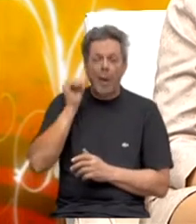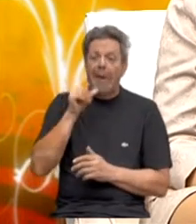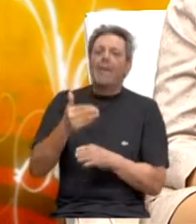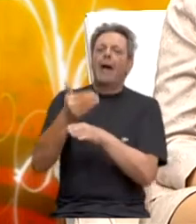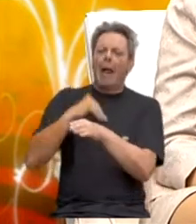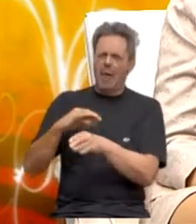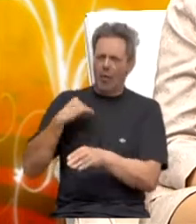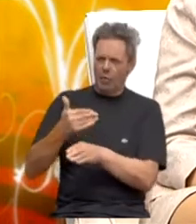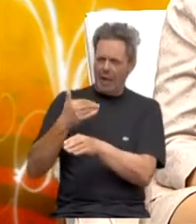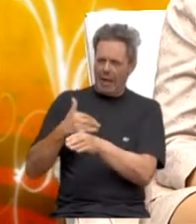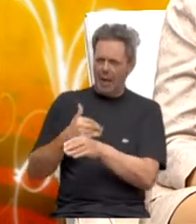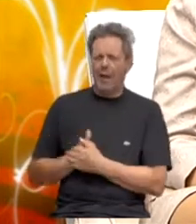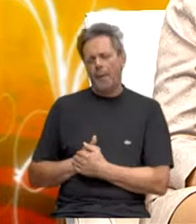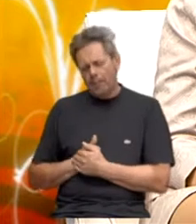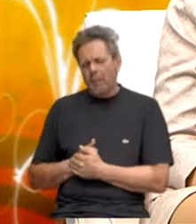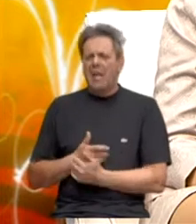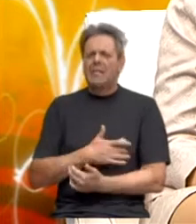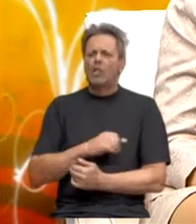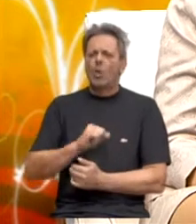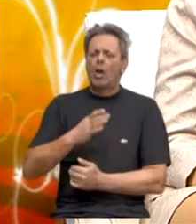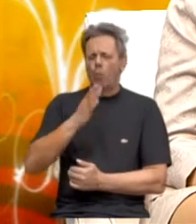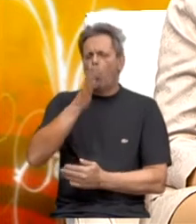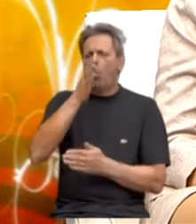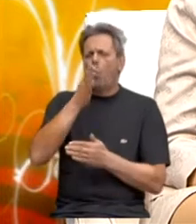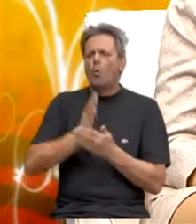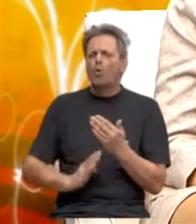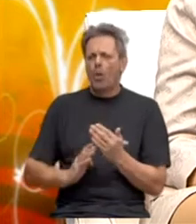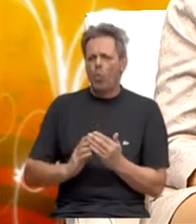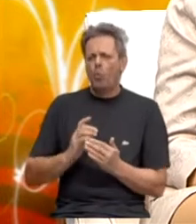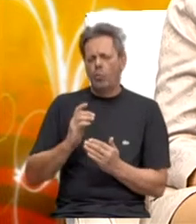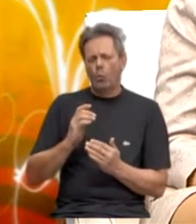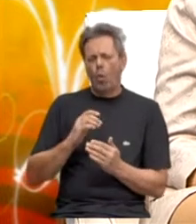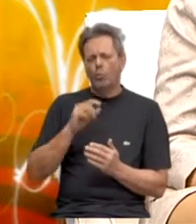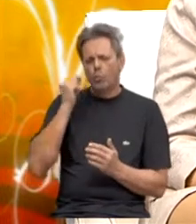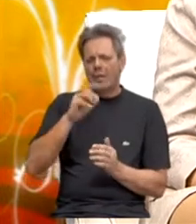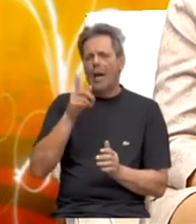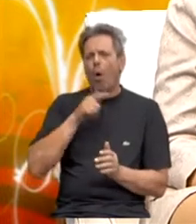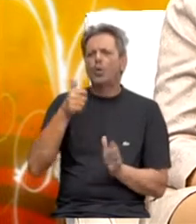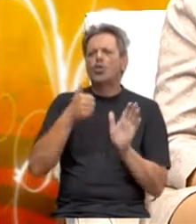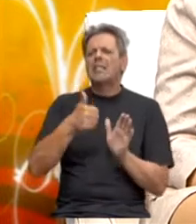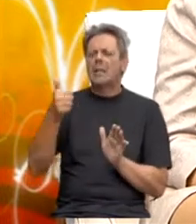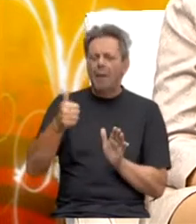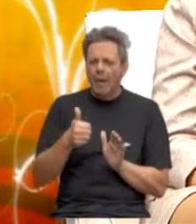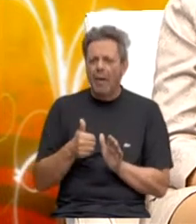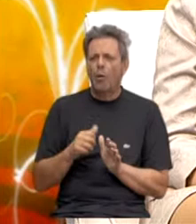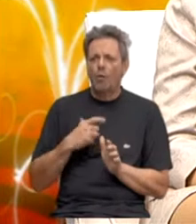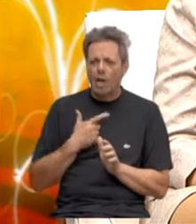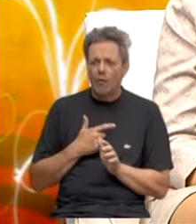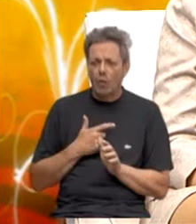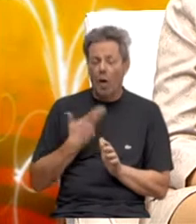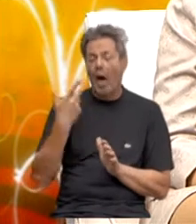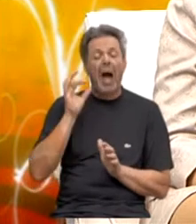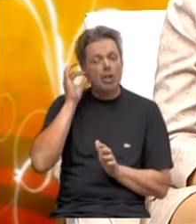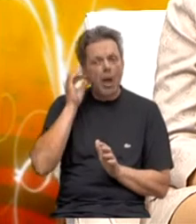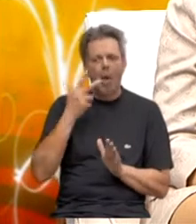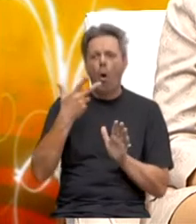Znači, u Hrvatskoj otprilike srčan udar u prosjeku kod muškarca se javlja u 61. godini života, a kod žena 8 godina